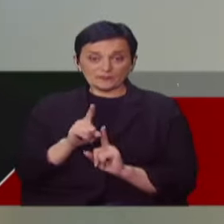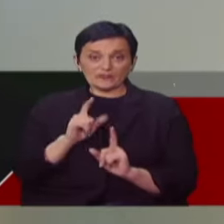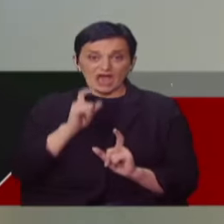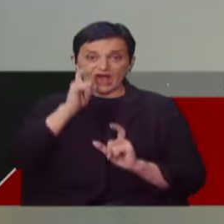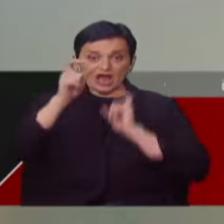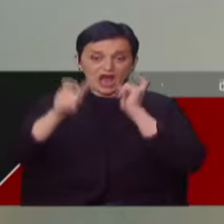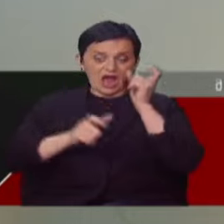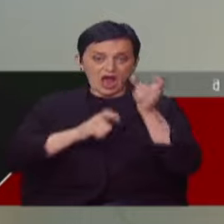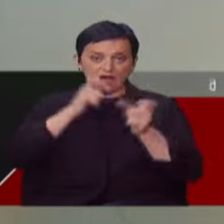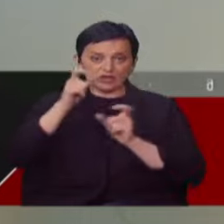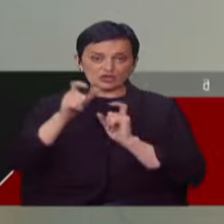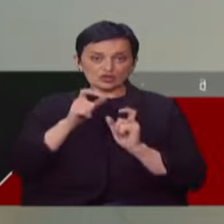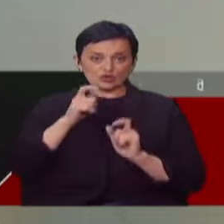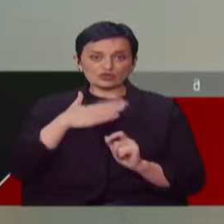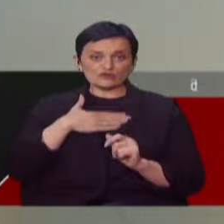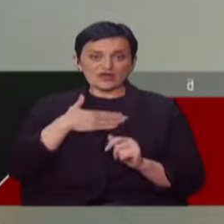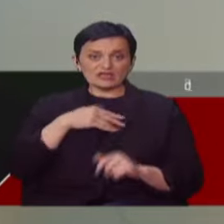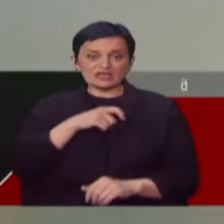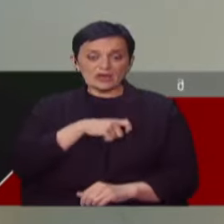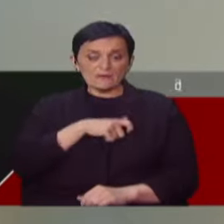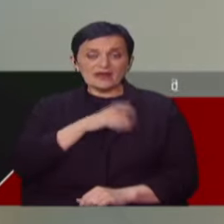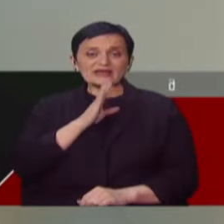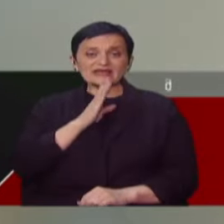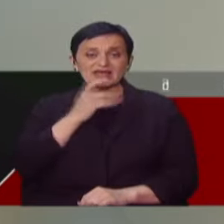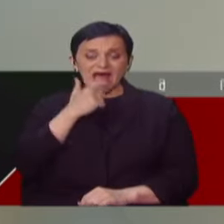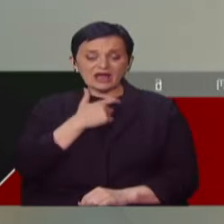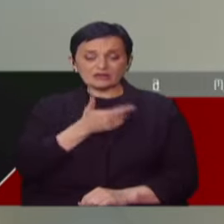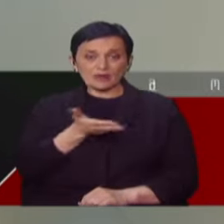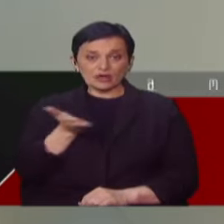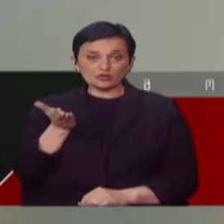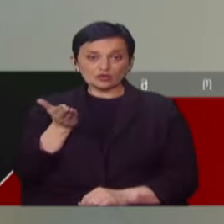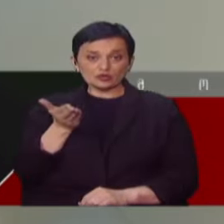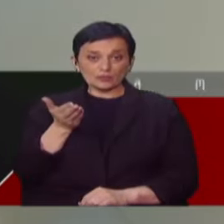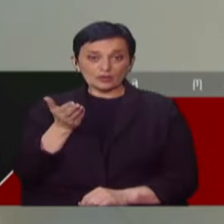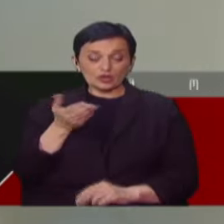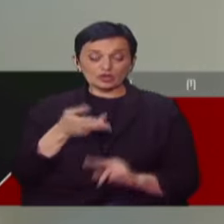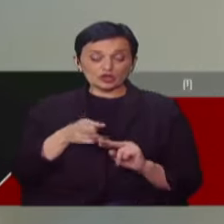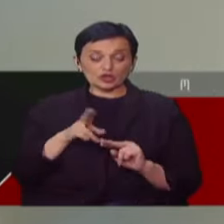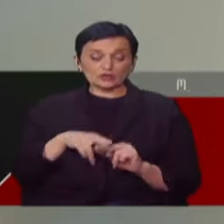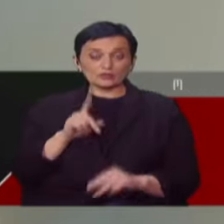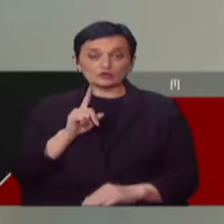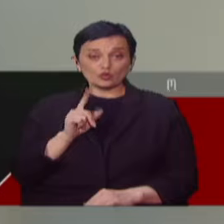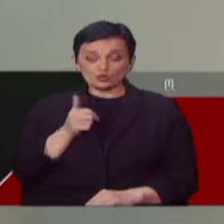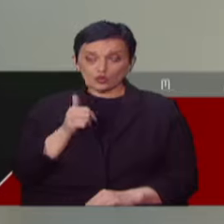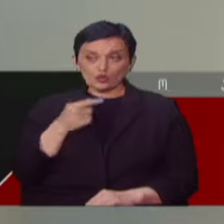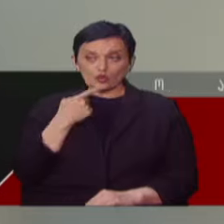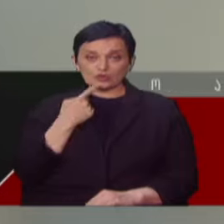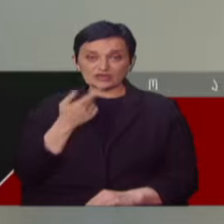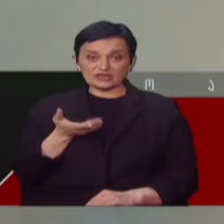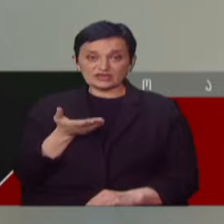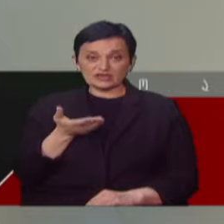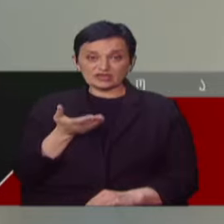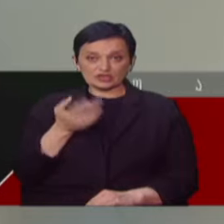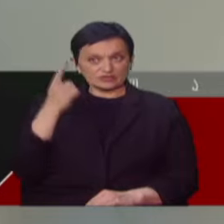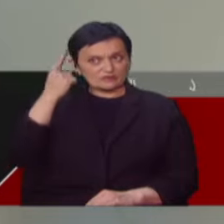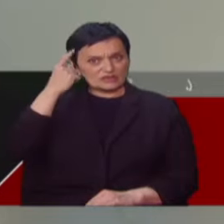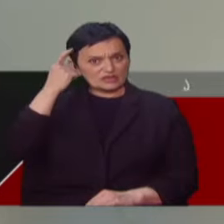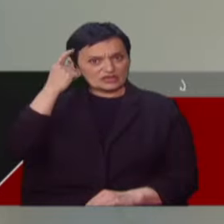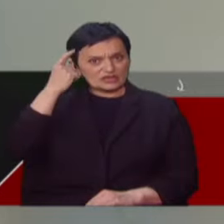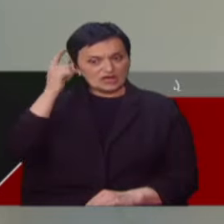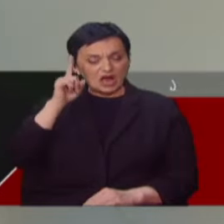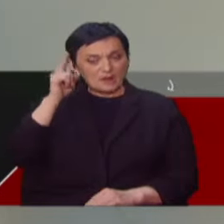გაკიოდნენ პირდაპირ ჩვენი პარლამენტარი ქალბატონები. იმიტომ რომ როგორ გითხრათ, რომ ეს ჩამჯდარი